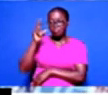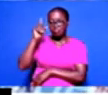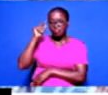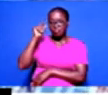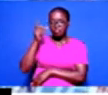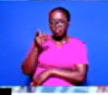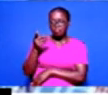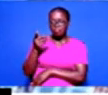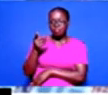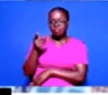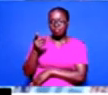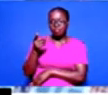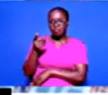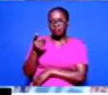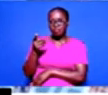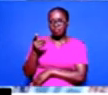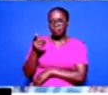la Mombasa County,